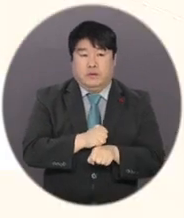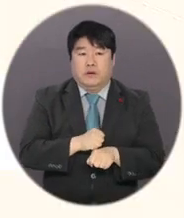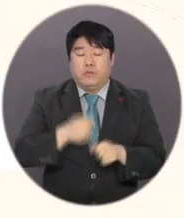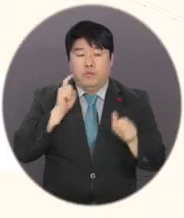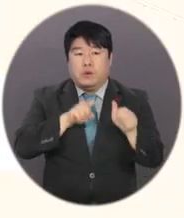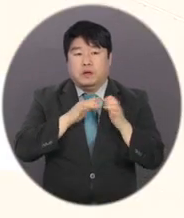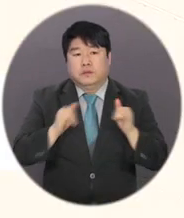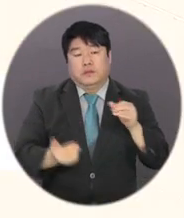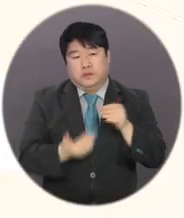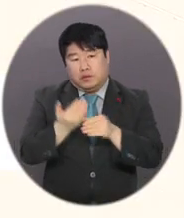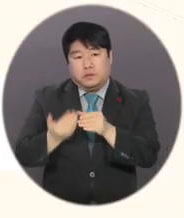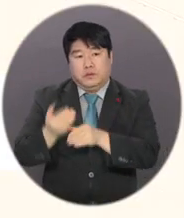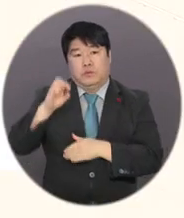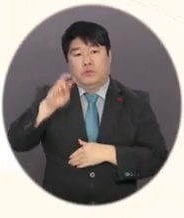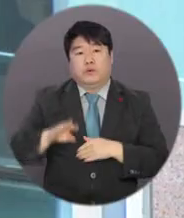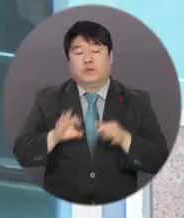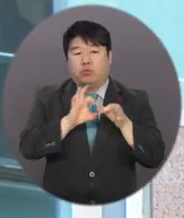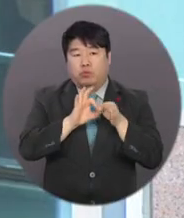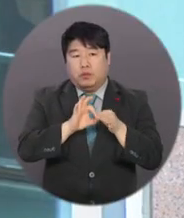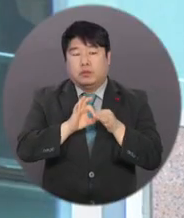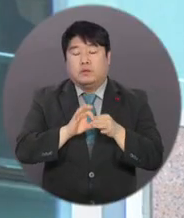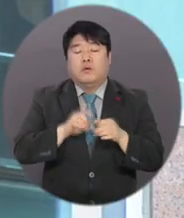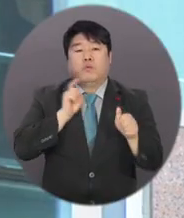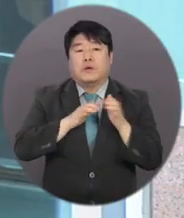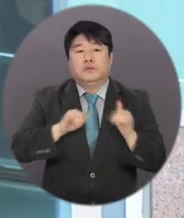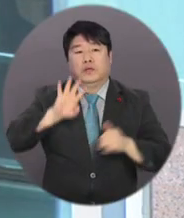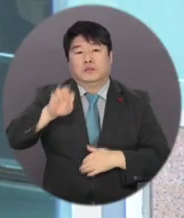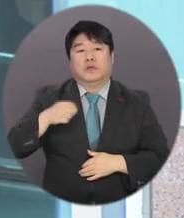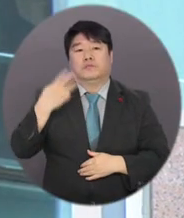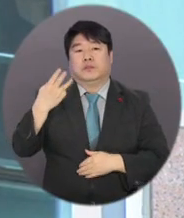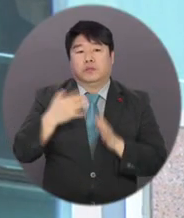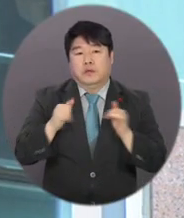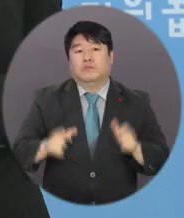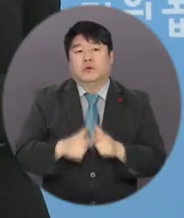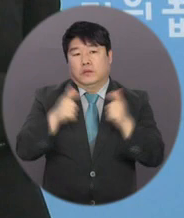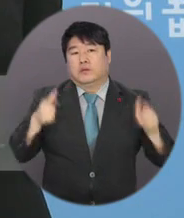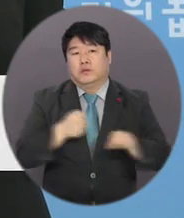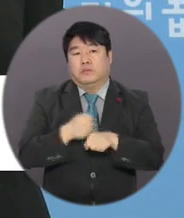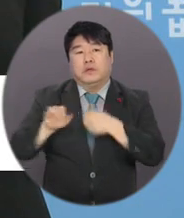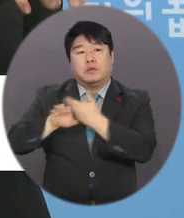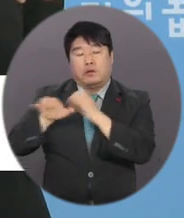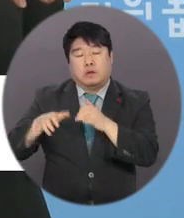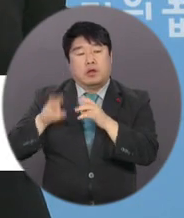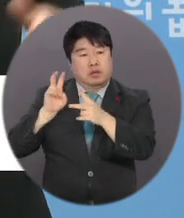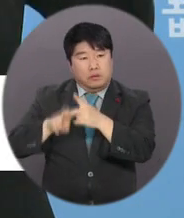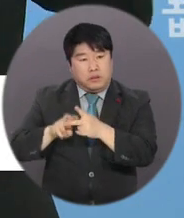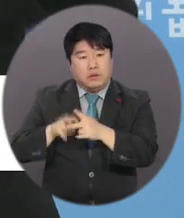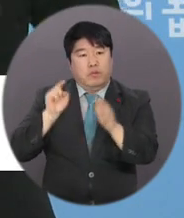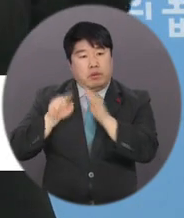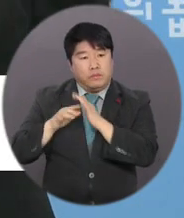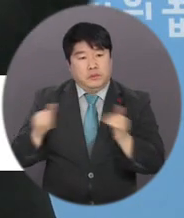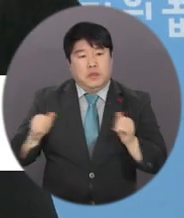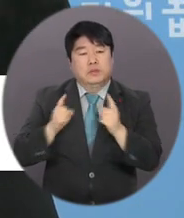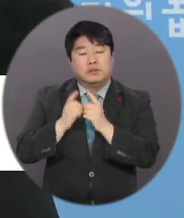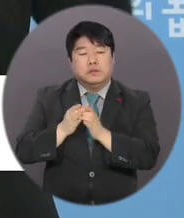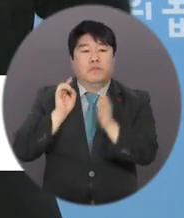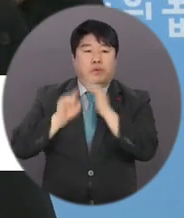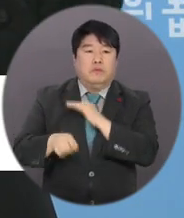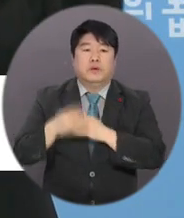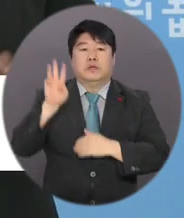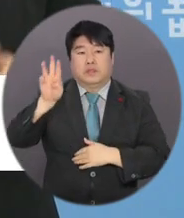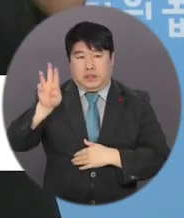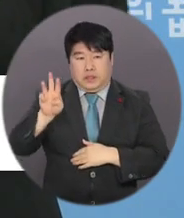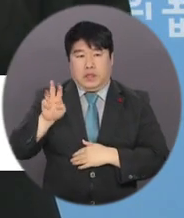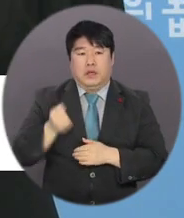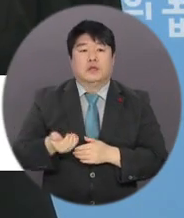나오면서 광주에서 관련 확진자가 43명으로 늘었습니다. 열방센터의 방문자 수는 직접 방문한 사람은